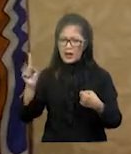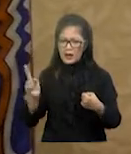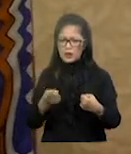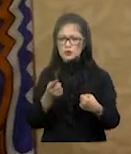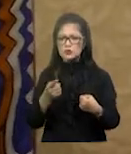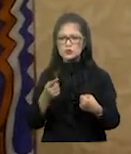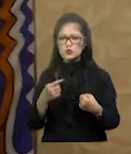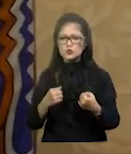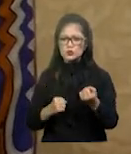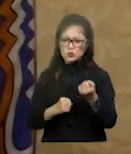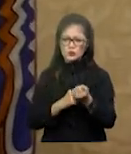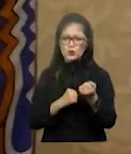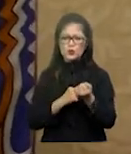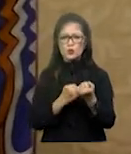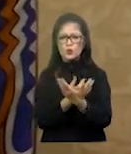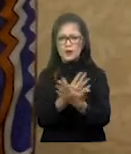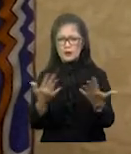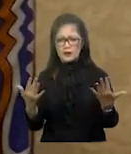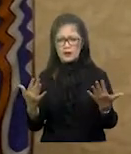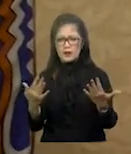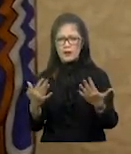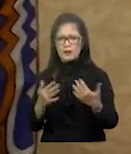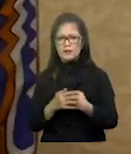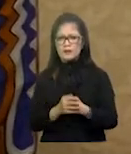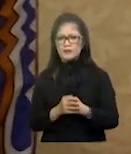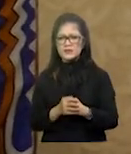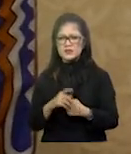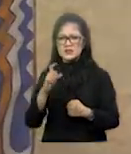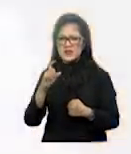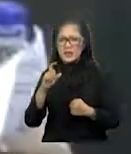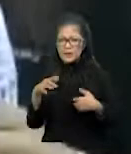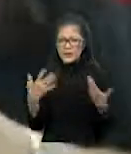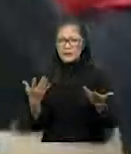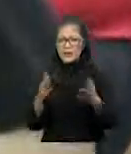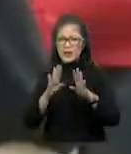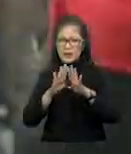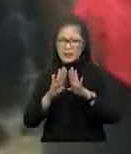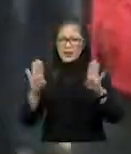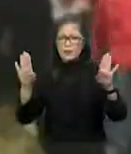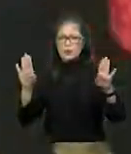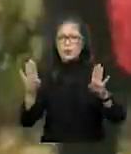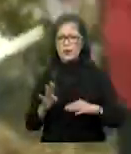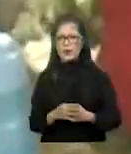mendorong kepolisian agar melakukannya secara terbuka.